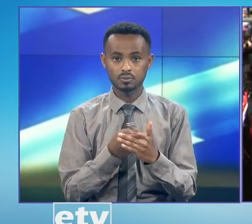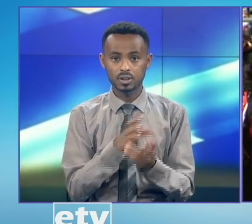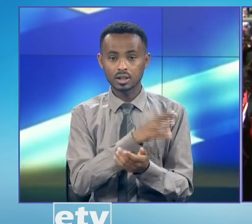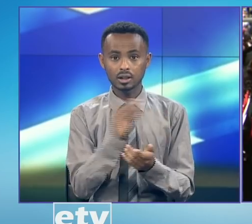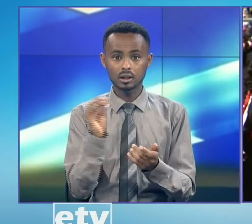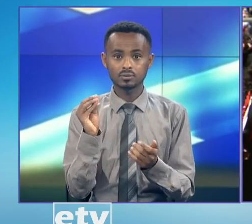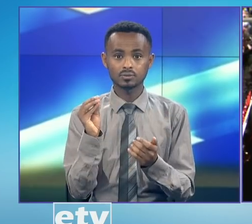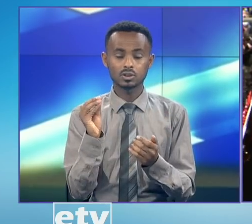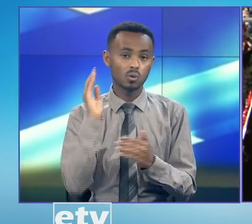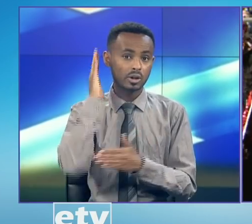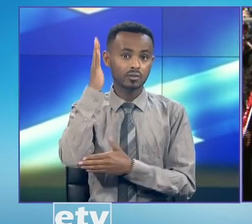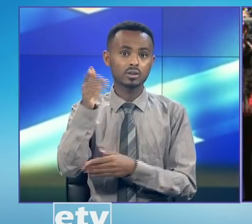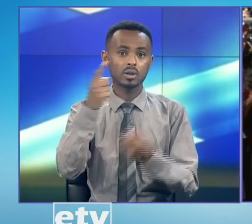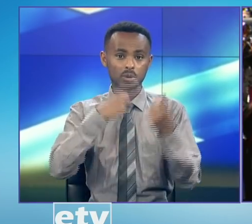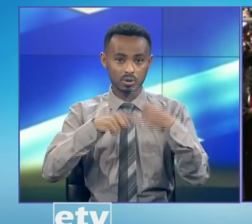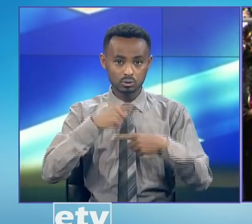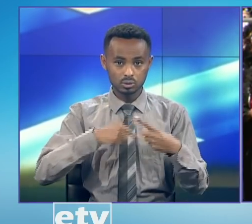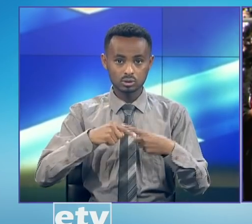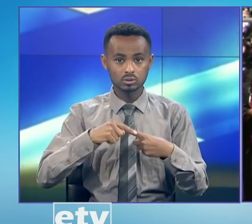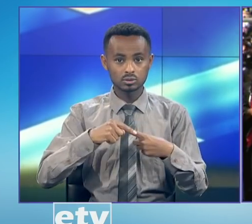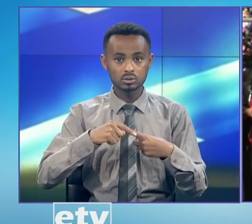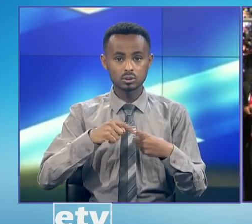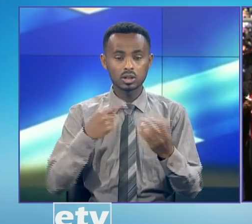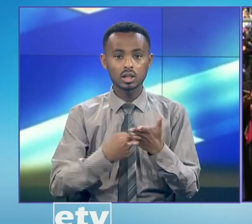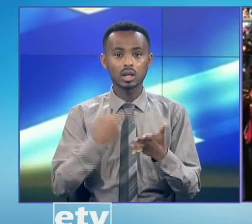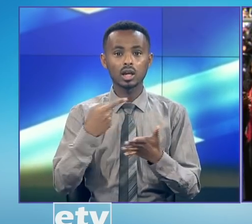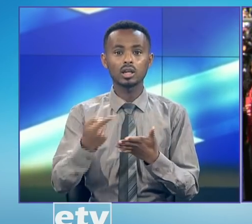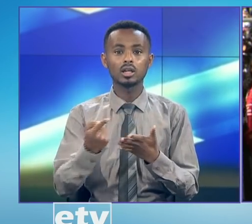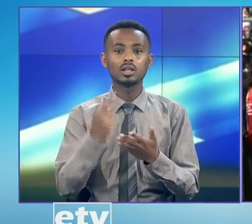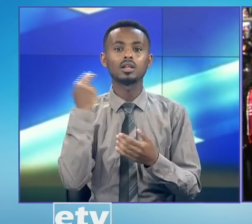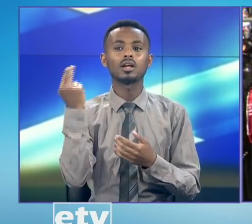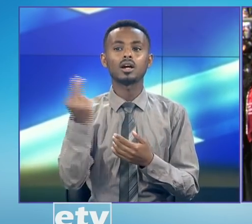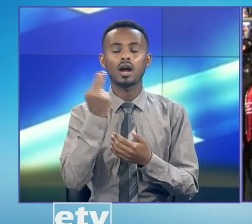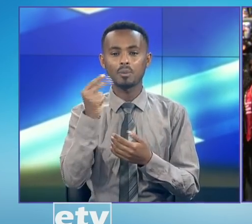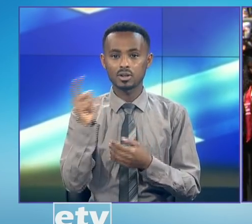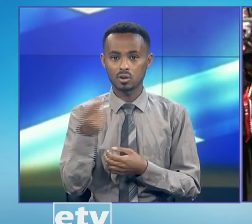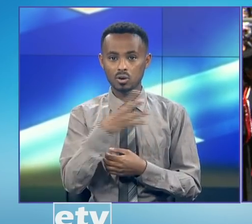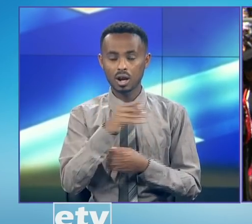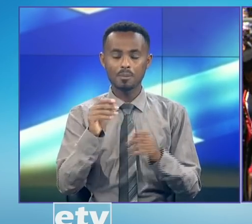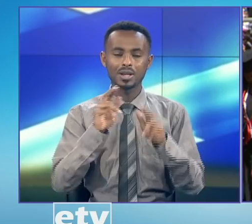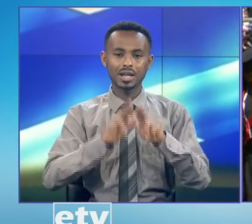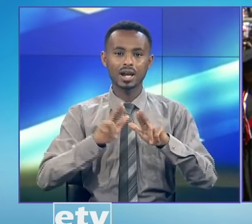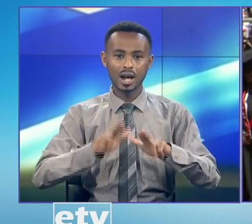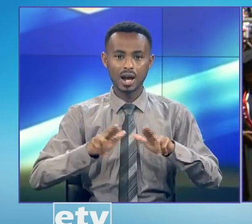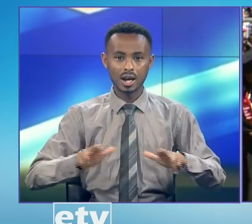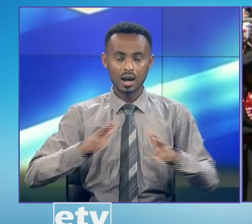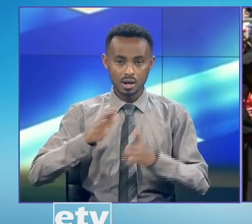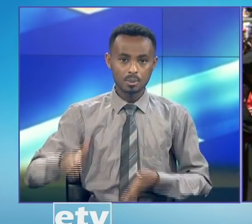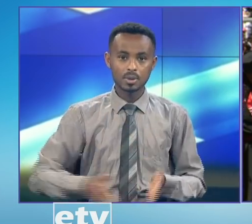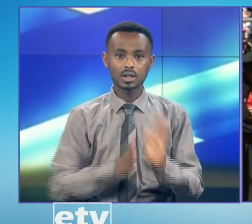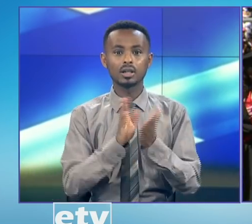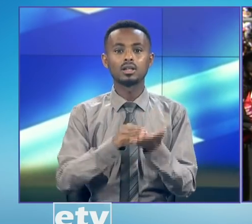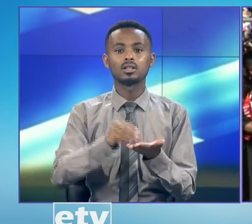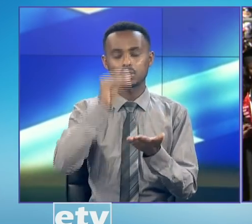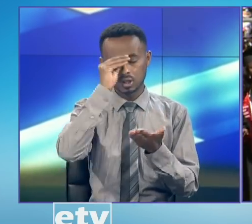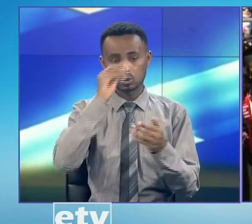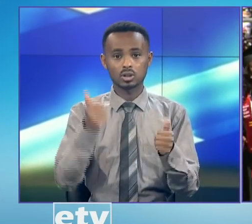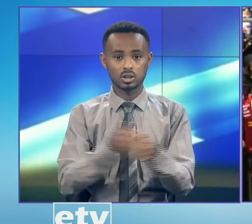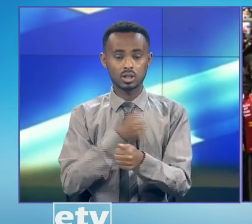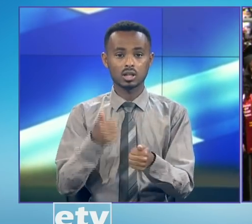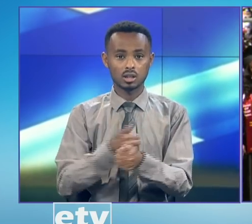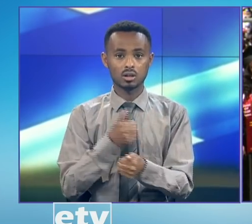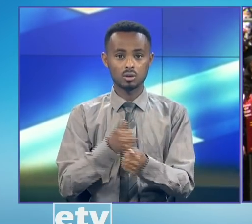እና ወደፊትም የሚመጡት ይሄንን ተጠቃሚ እንዲሆኑና በተረጋጋ መንገድ ትምህርታቸው